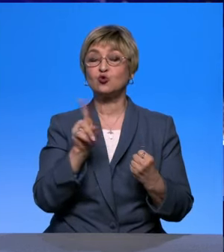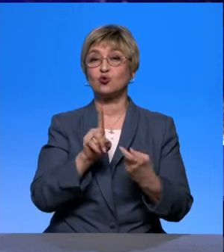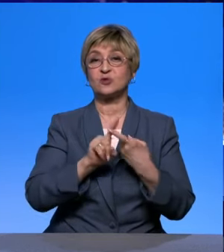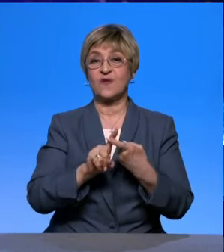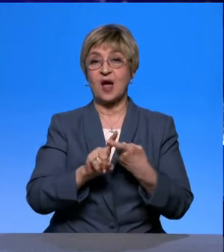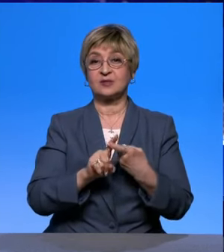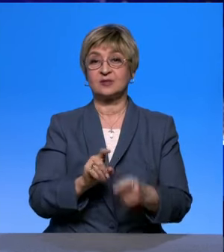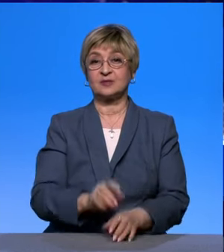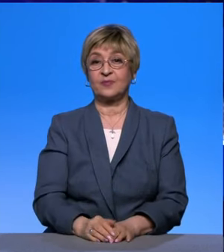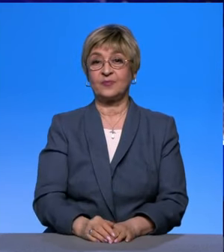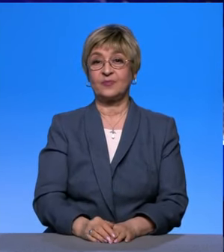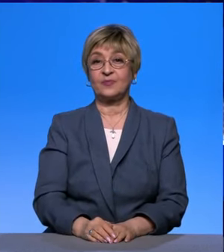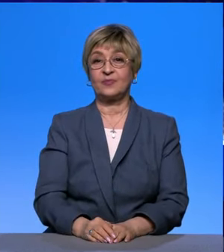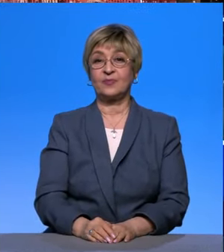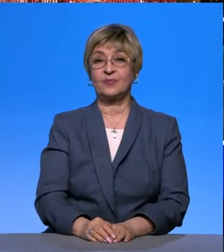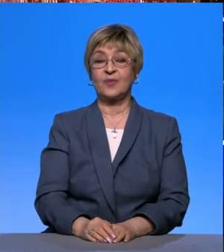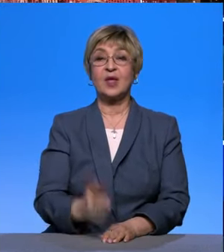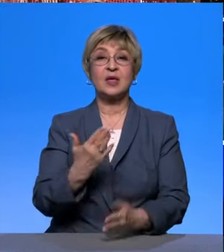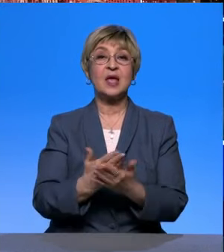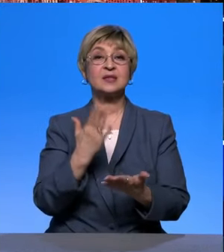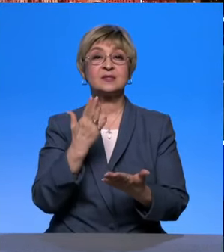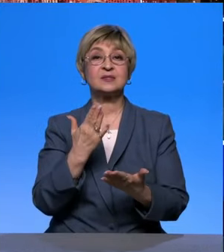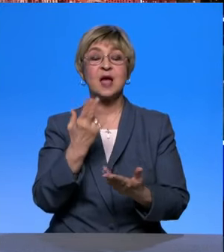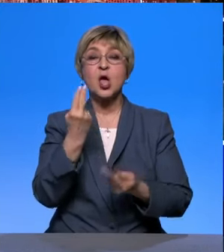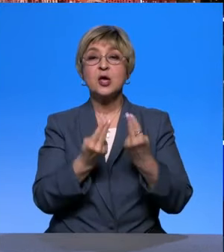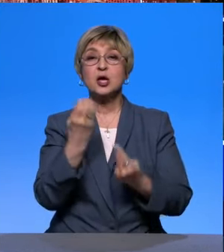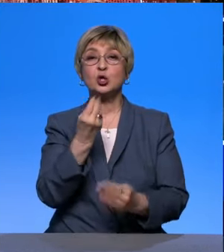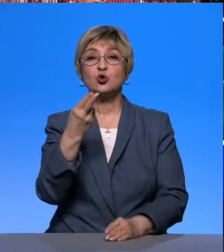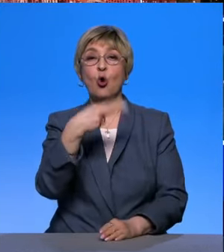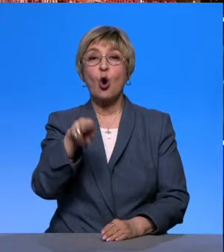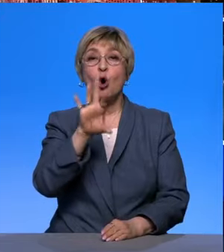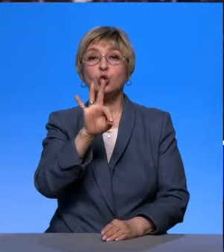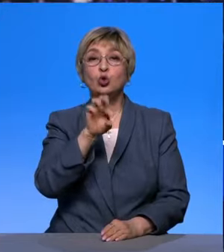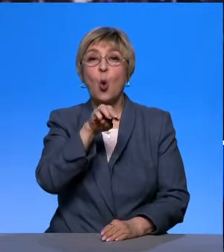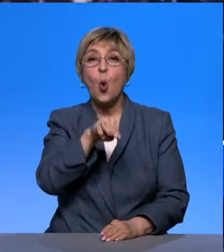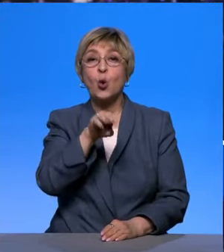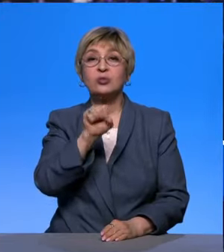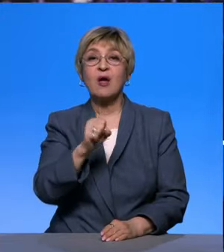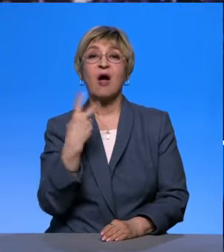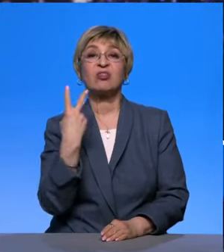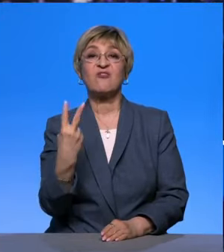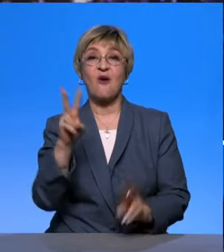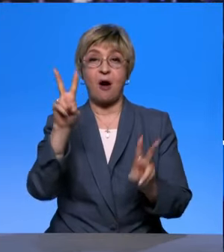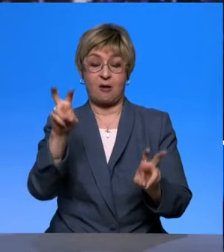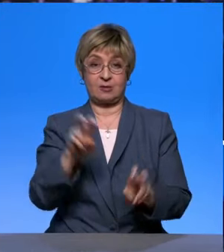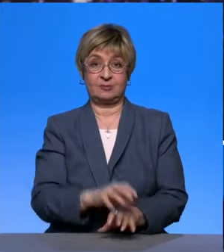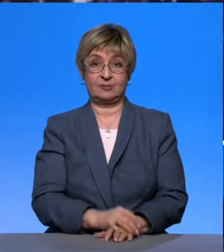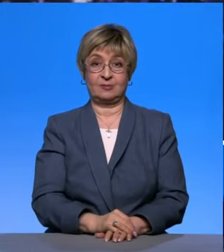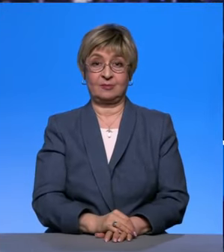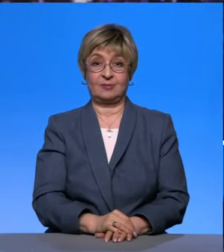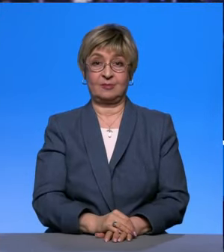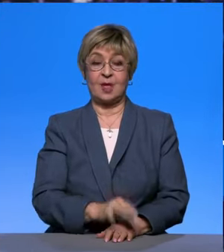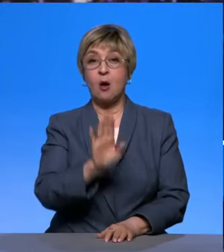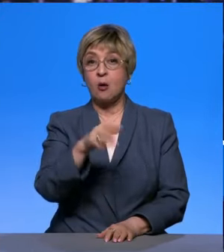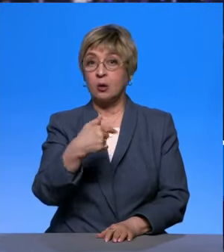да, они же Dota там 2. Тоже, знаете, играют в компьютерные игры, килограммы теряют. Там тоже у них какая-то динамика. Да нет, иногда я сам тоже вот да?